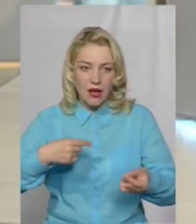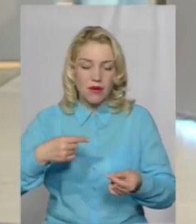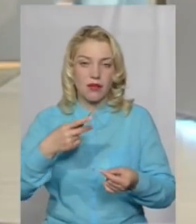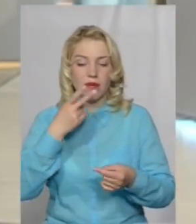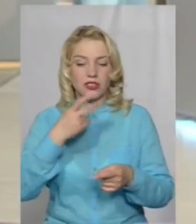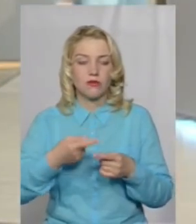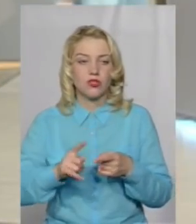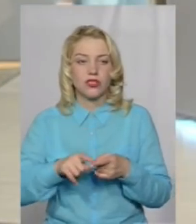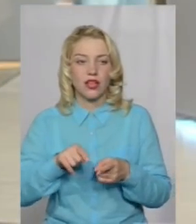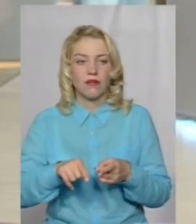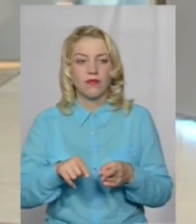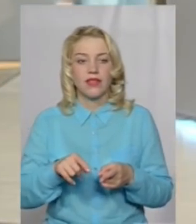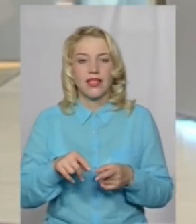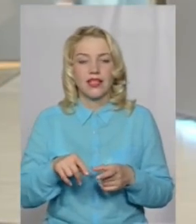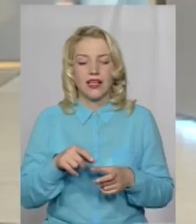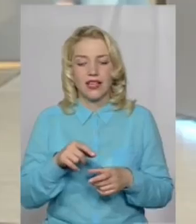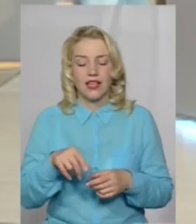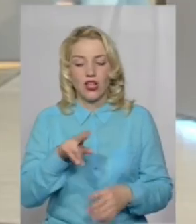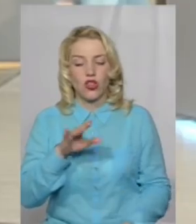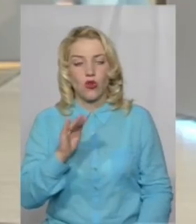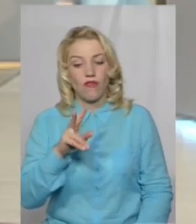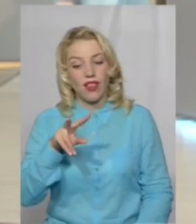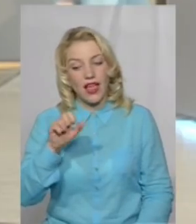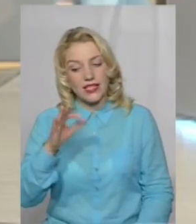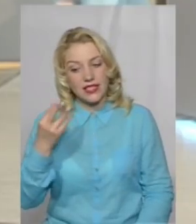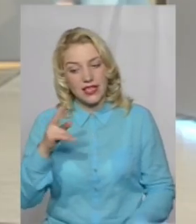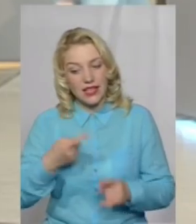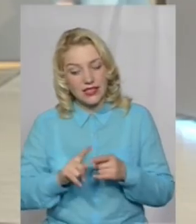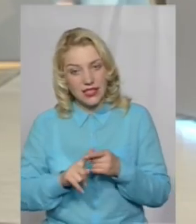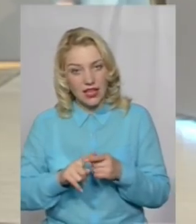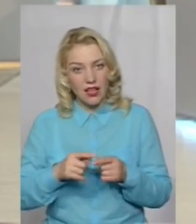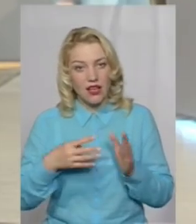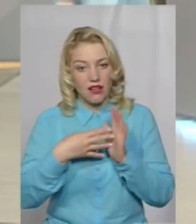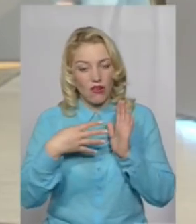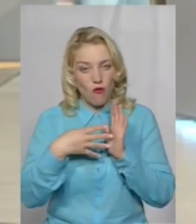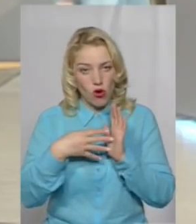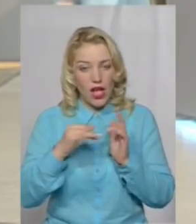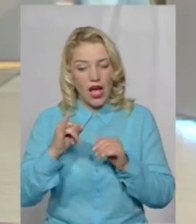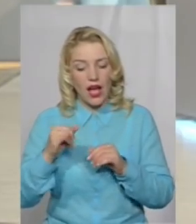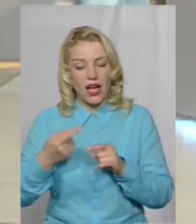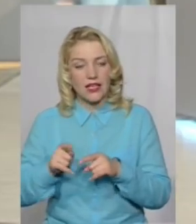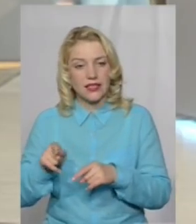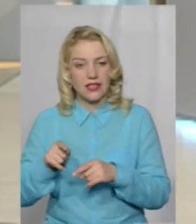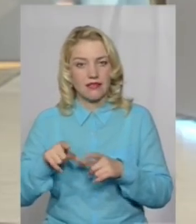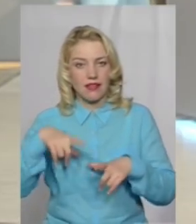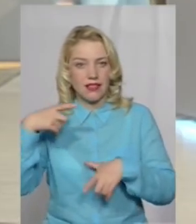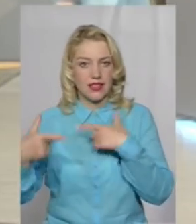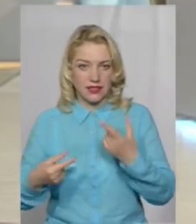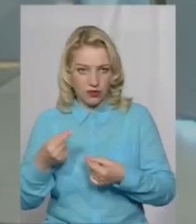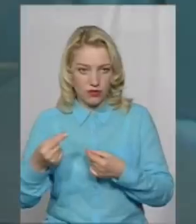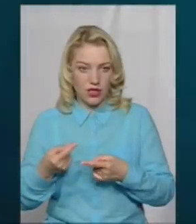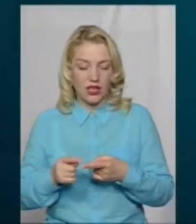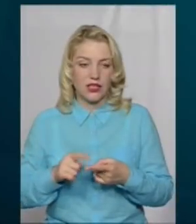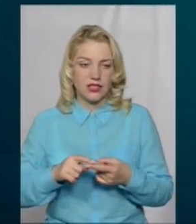розумію, листопадне, на відміну від дугласії хвойної, так? Так. От, ну, а які переваги ще мають? Так, я хочу уточнити, що